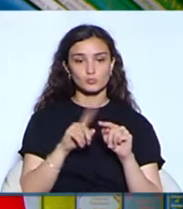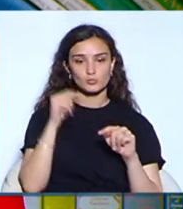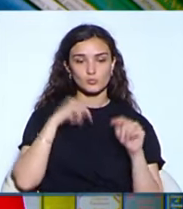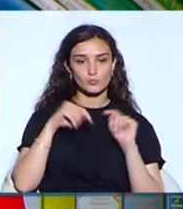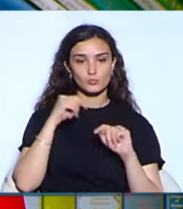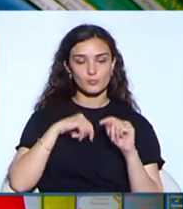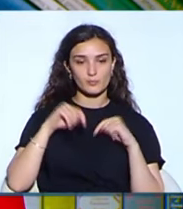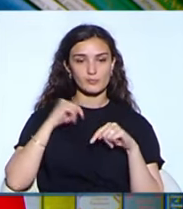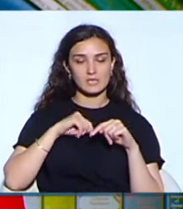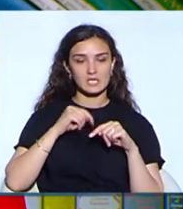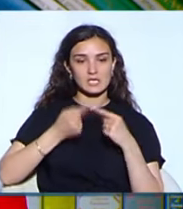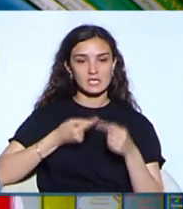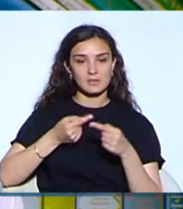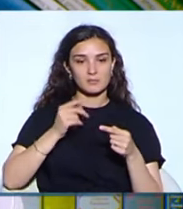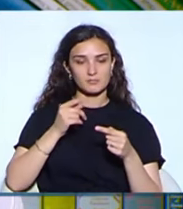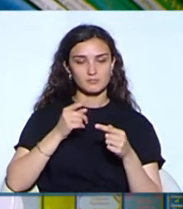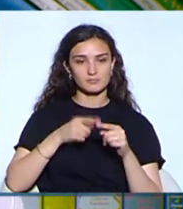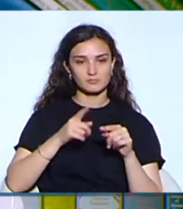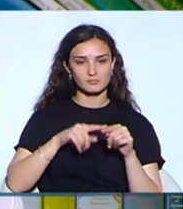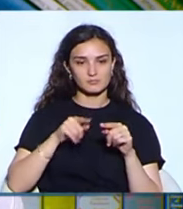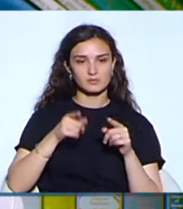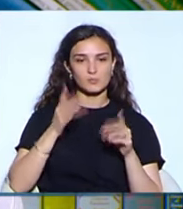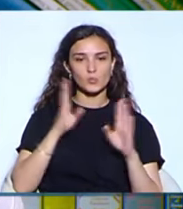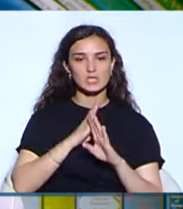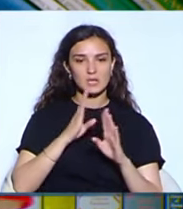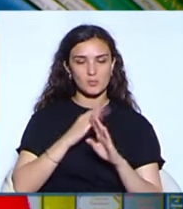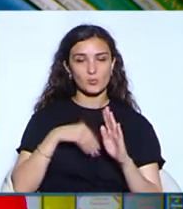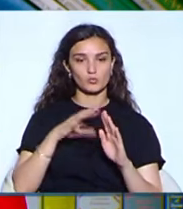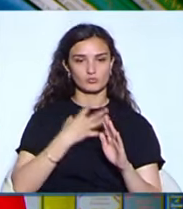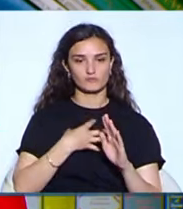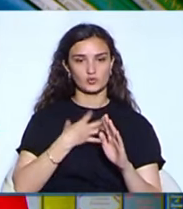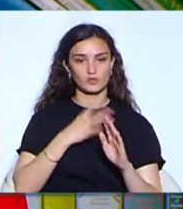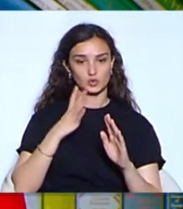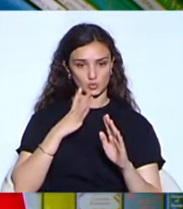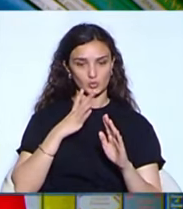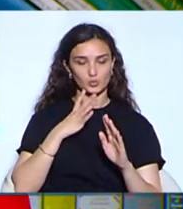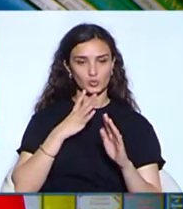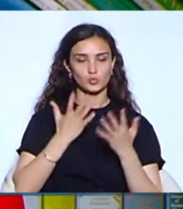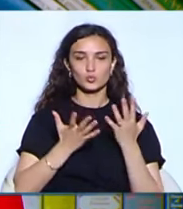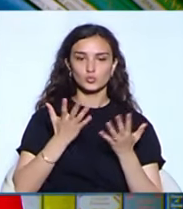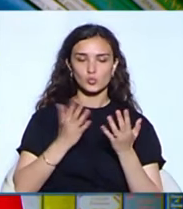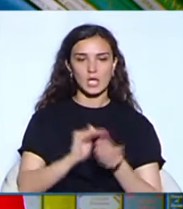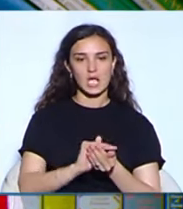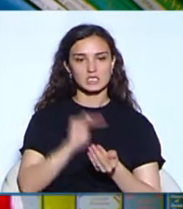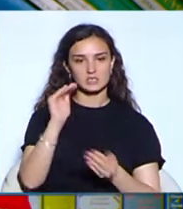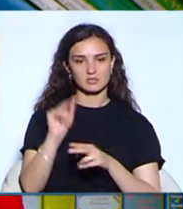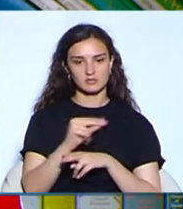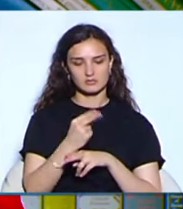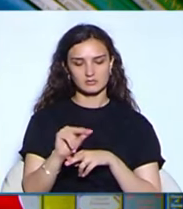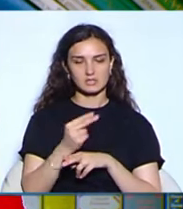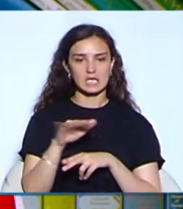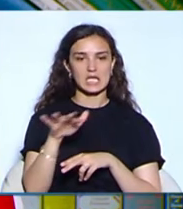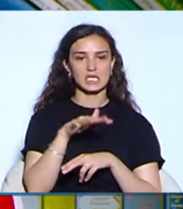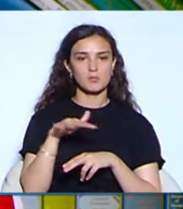ბიოლოგიური ფაქტორები, ასე ვთქვათ, ნატურა, ბუნება უფრო მნიშვნელოვანი იყო, როგორც ასეთი, თუ აი აღზრდა, წრწნა და